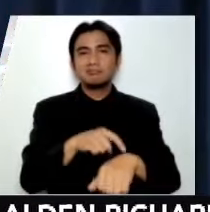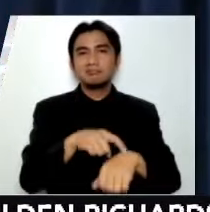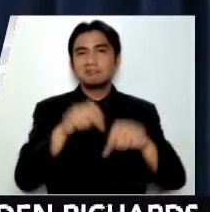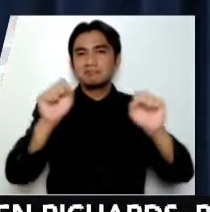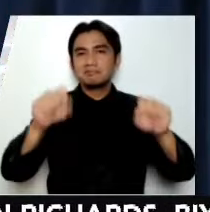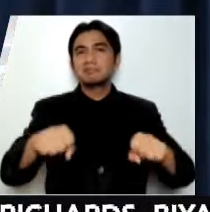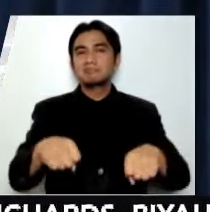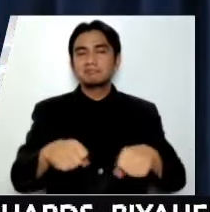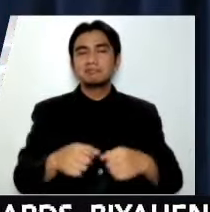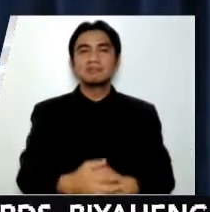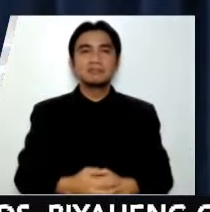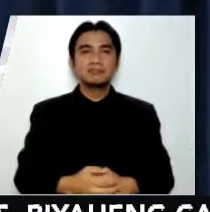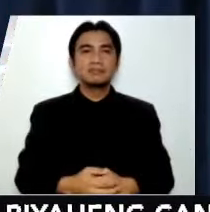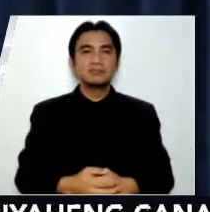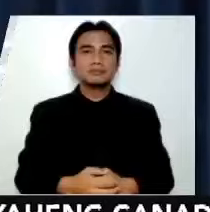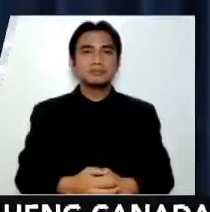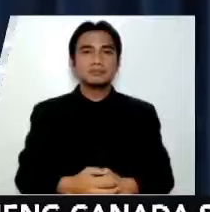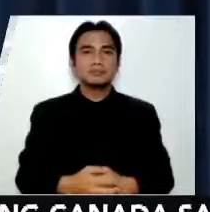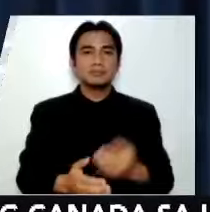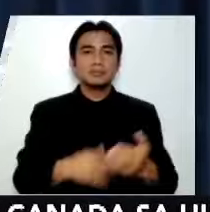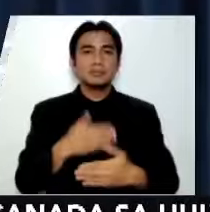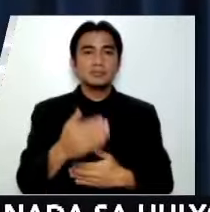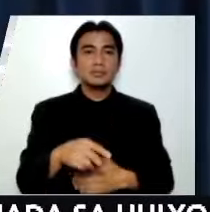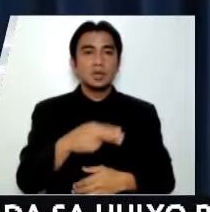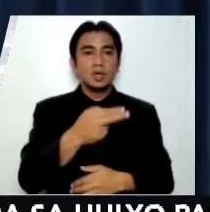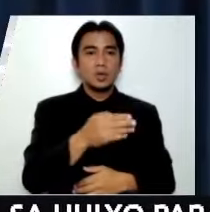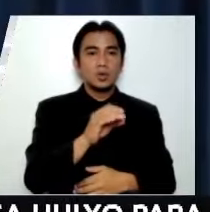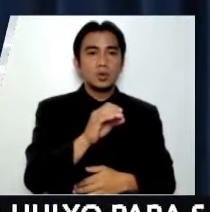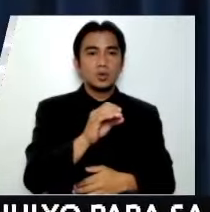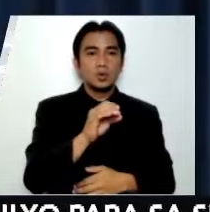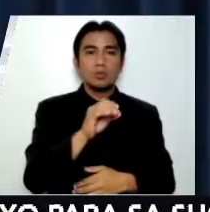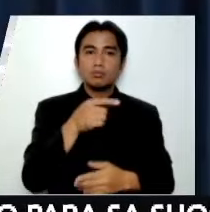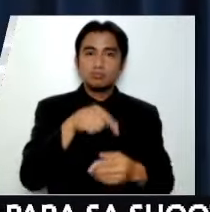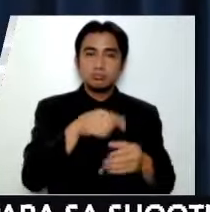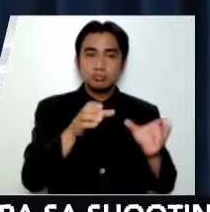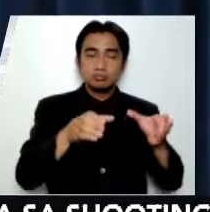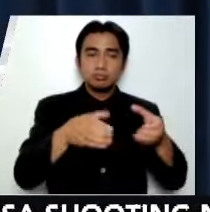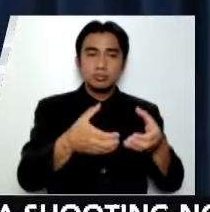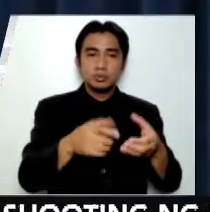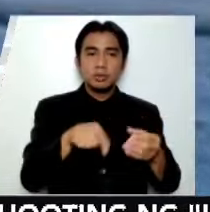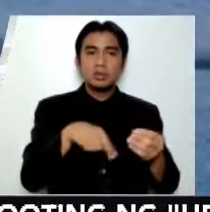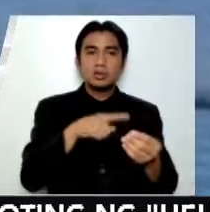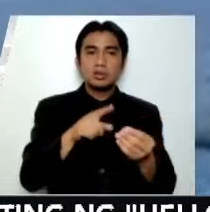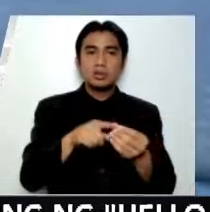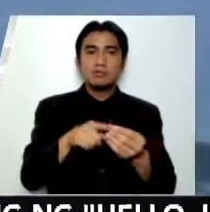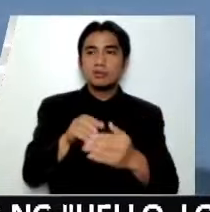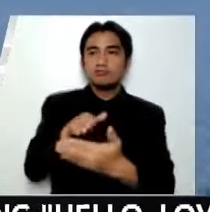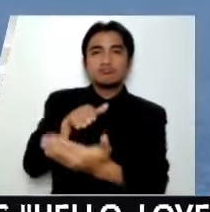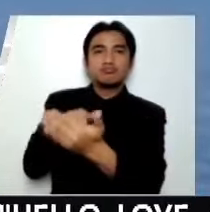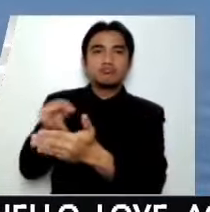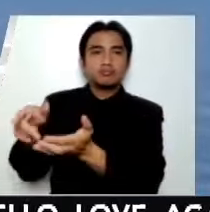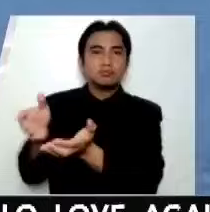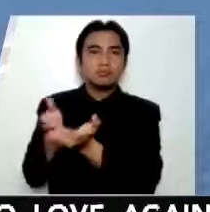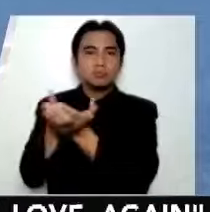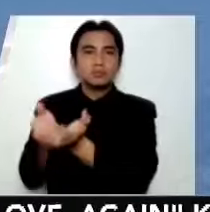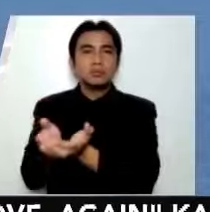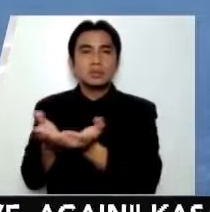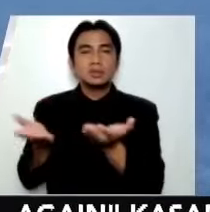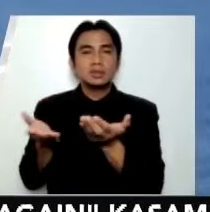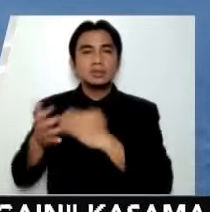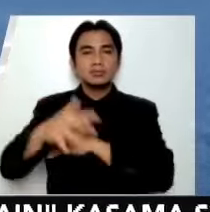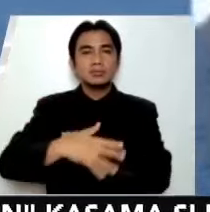Grupong Houthi, muling inatake ang ilang barko sa Haifa Port sa Israel at Red Sea. Inaalam pa kung may mga